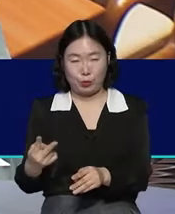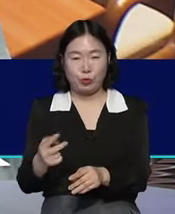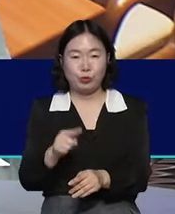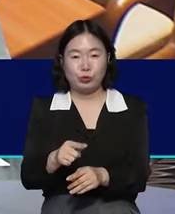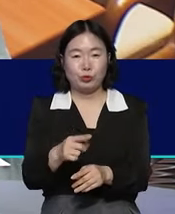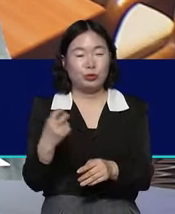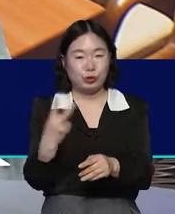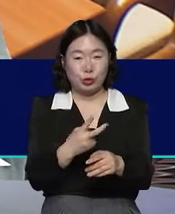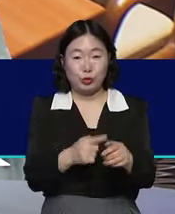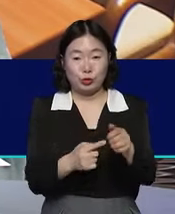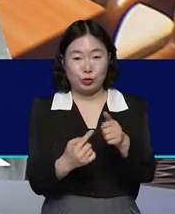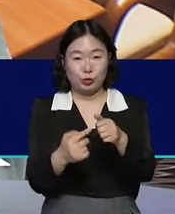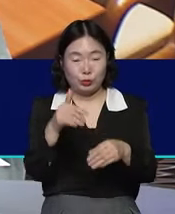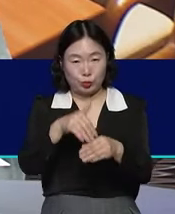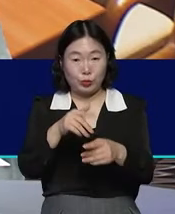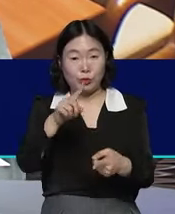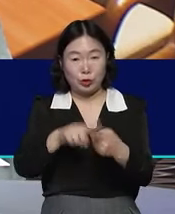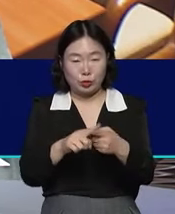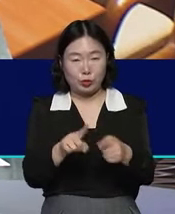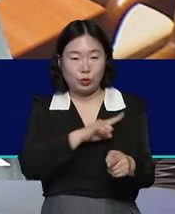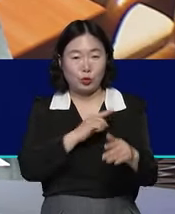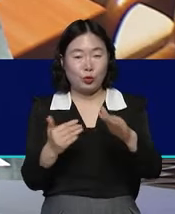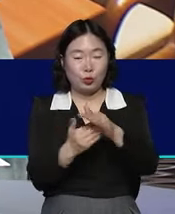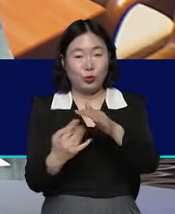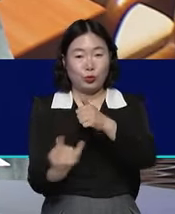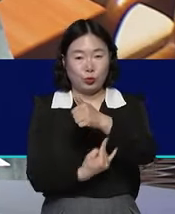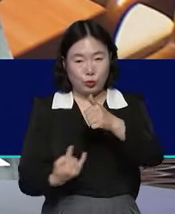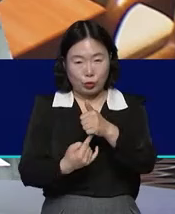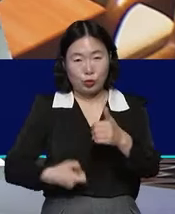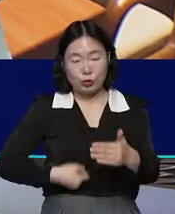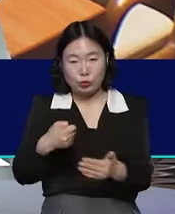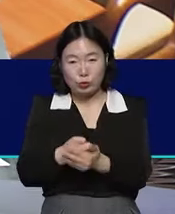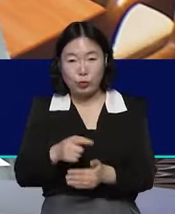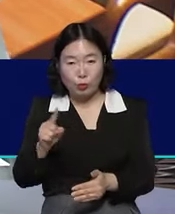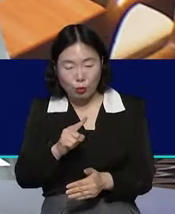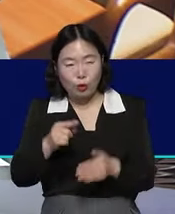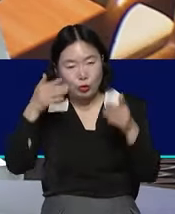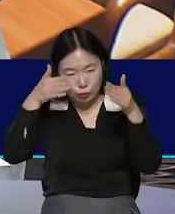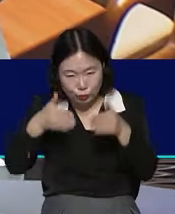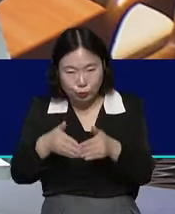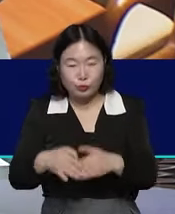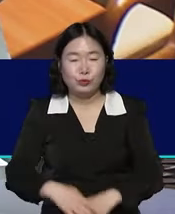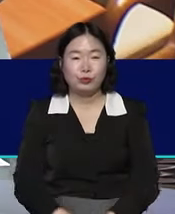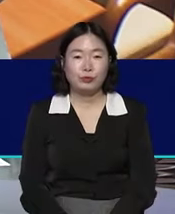재심 의결을 넘겨받은 최고위원회가 어떤 결론을 낼지 주목됩니다 이현길